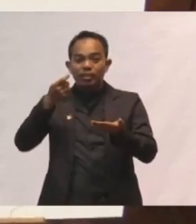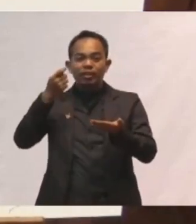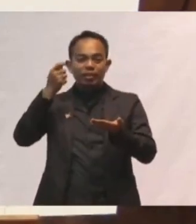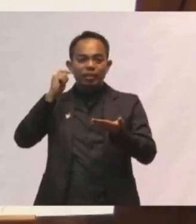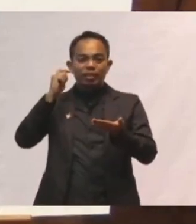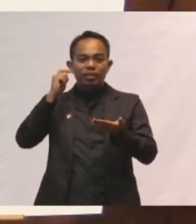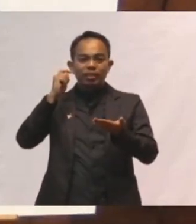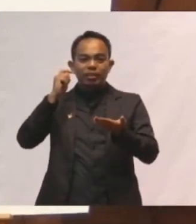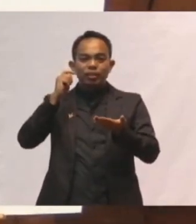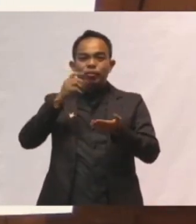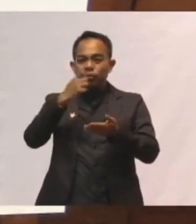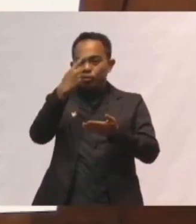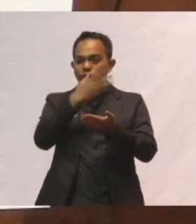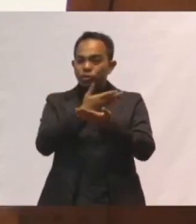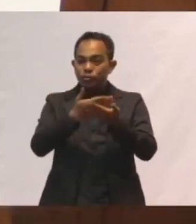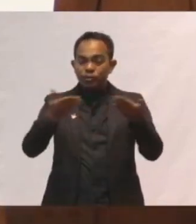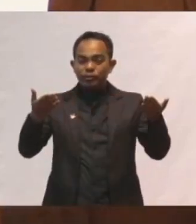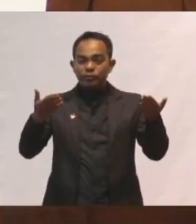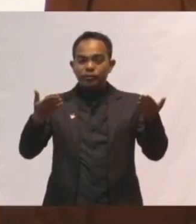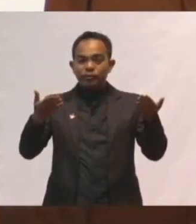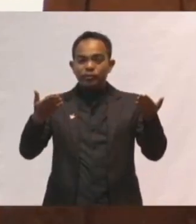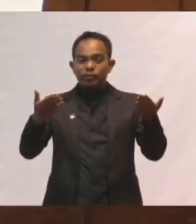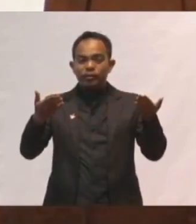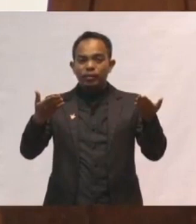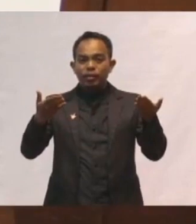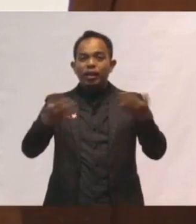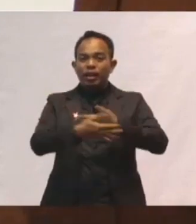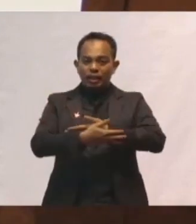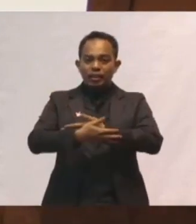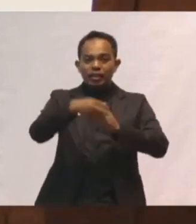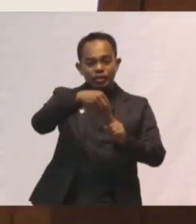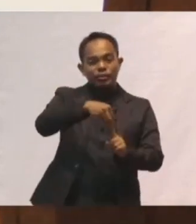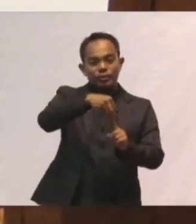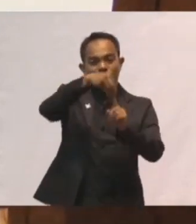dihadiahkan kepada kita sebentar tadi oleh anak istimewa kita.